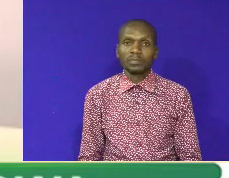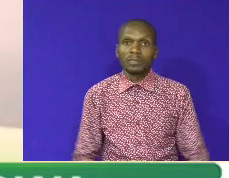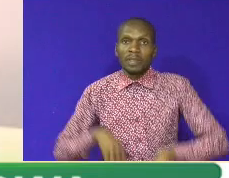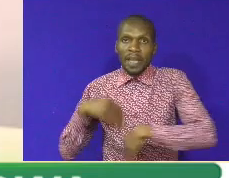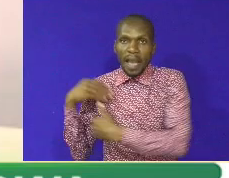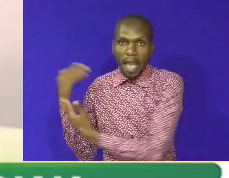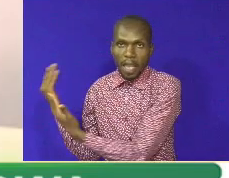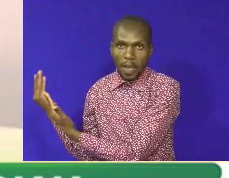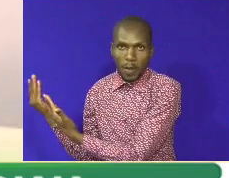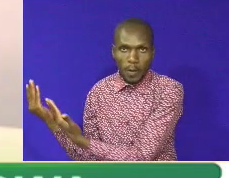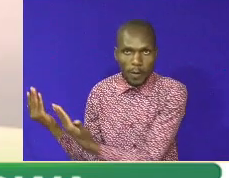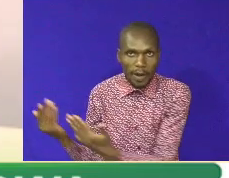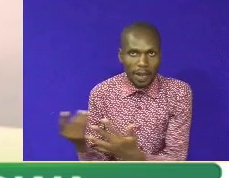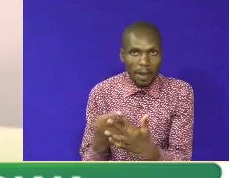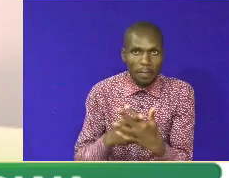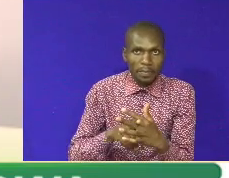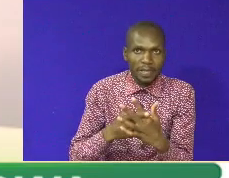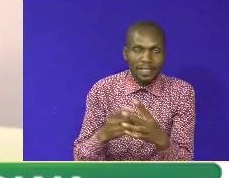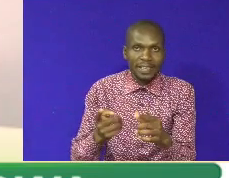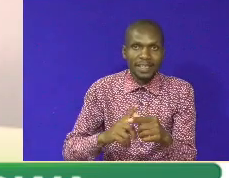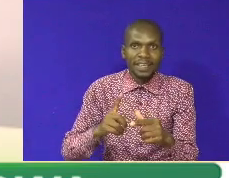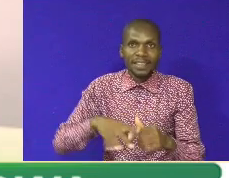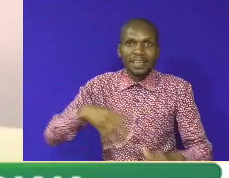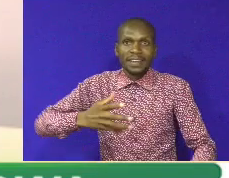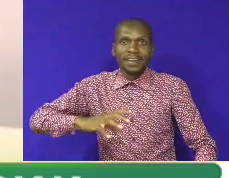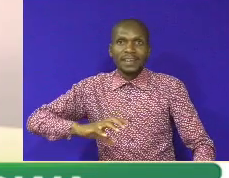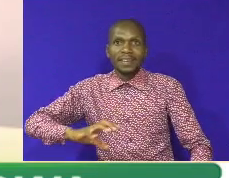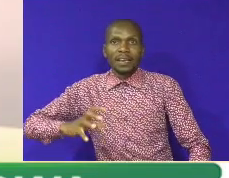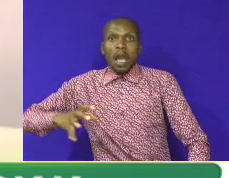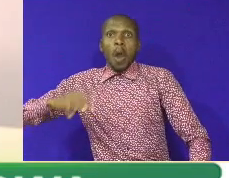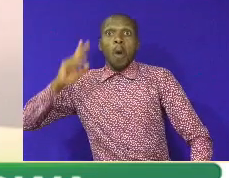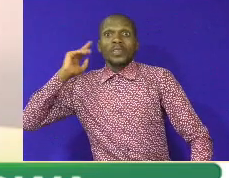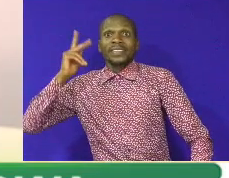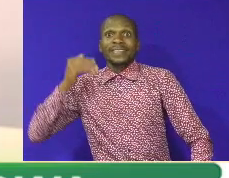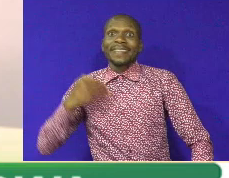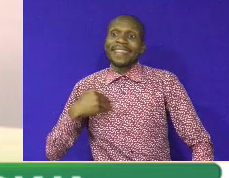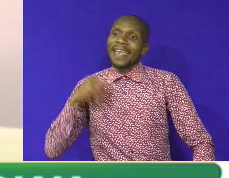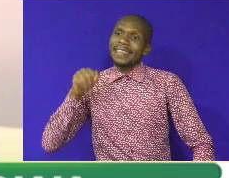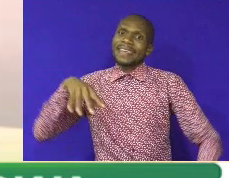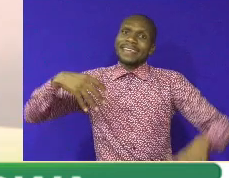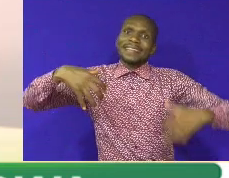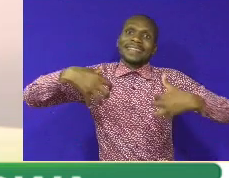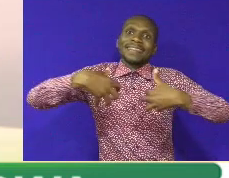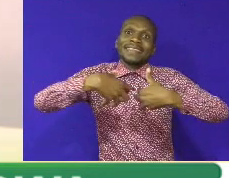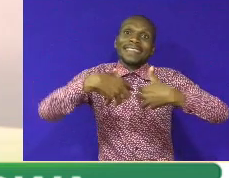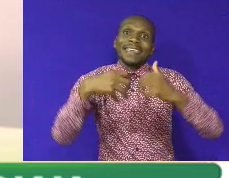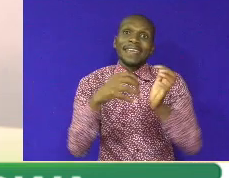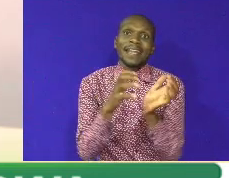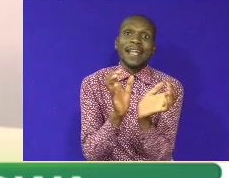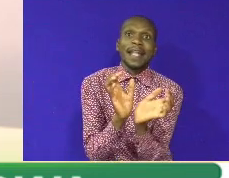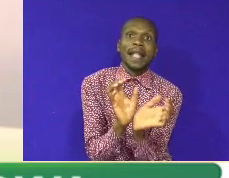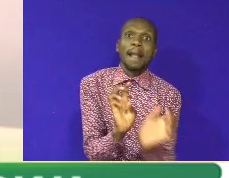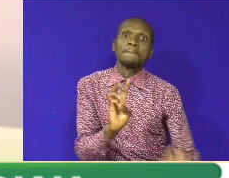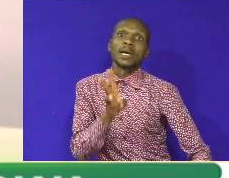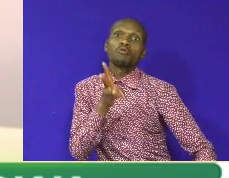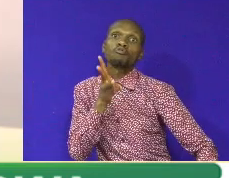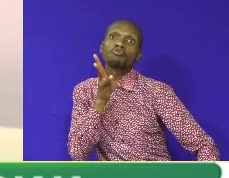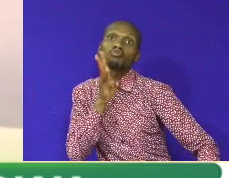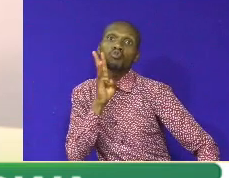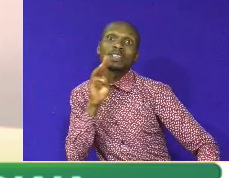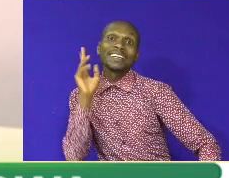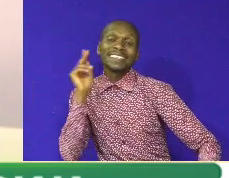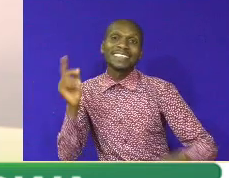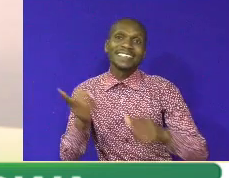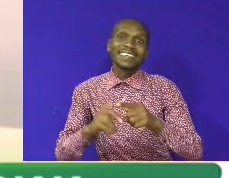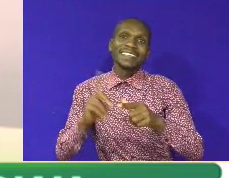Kukwariga ntua chaka sentra ya bene kuruwase kaunti ya Kisii awase e kampani ya mache ya wasko kubatra na neserekari